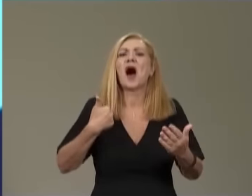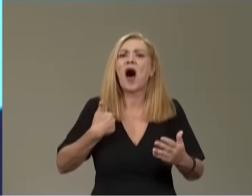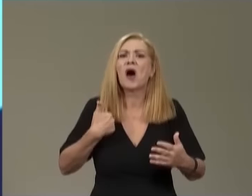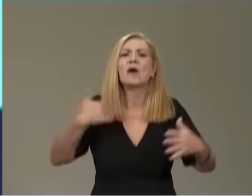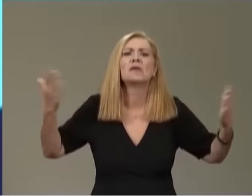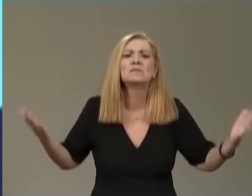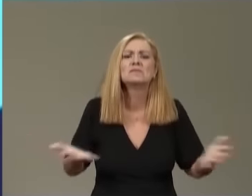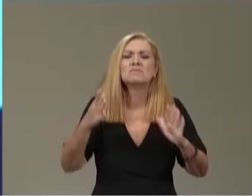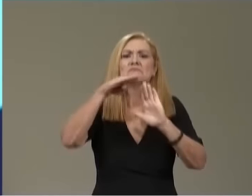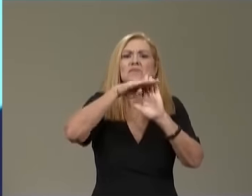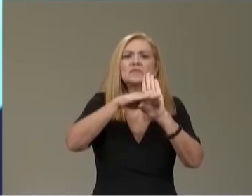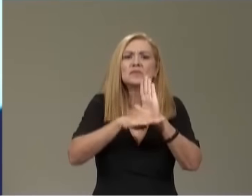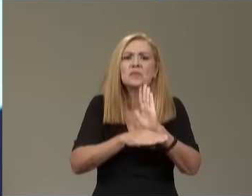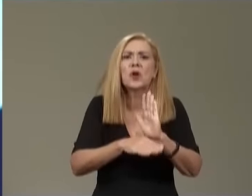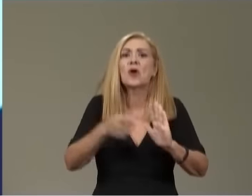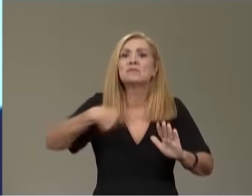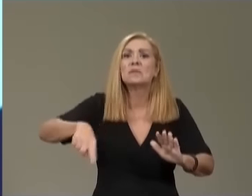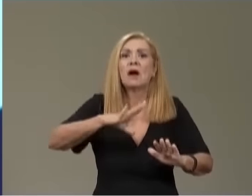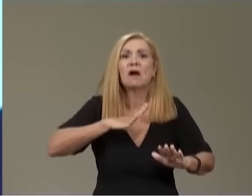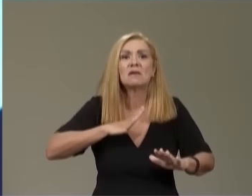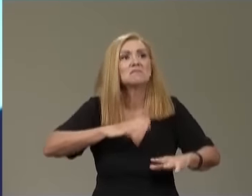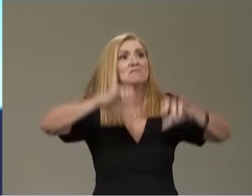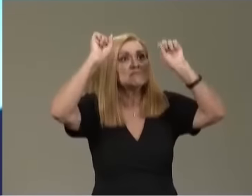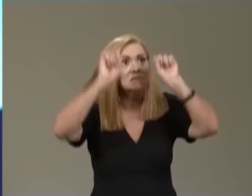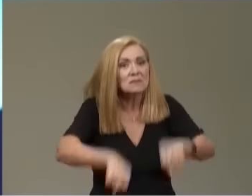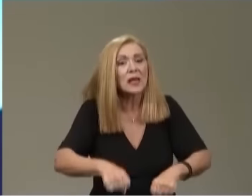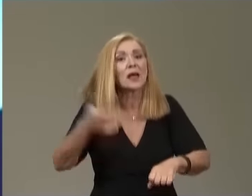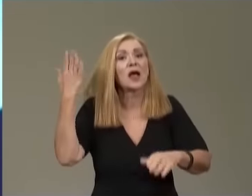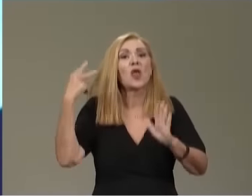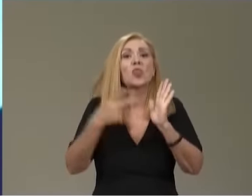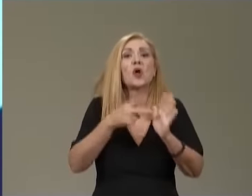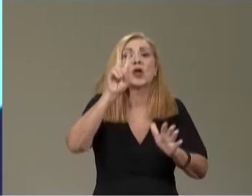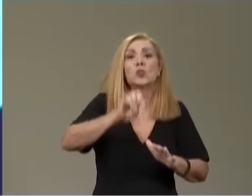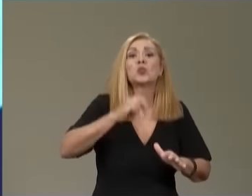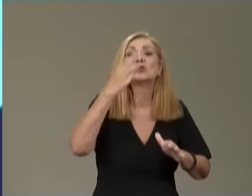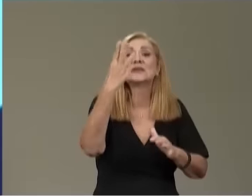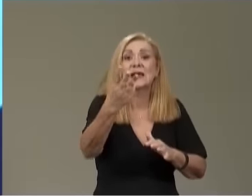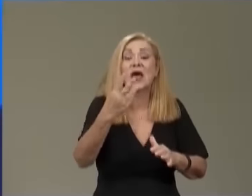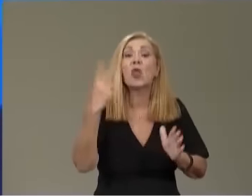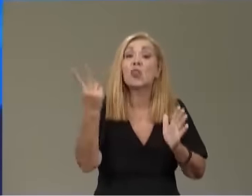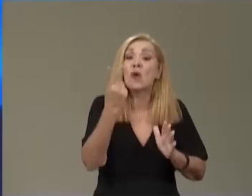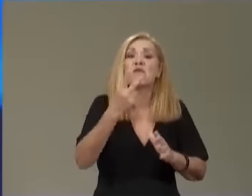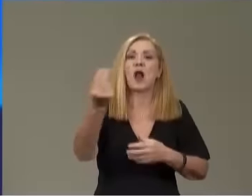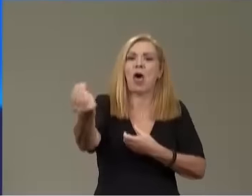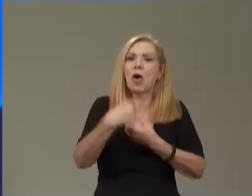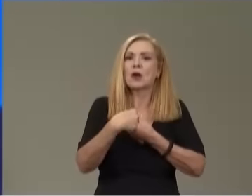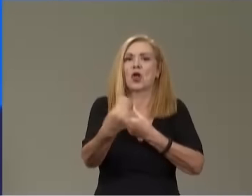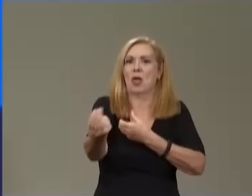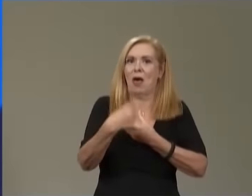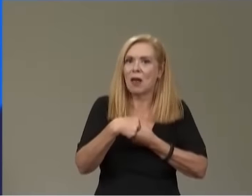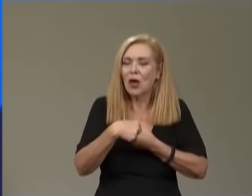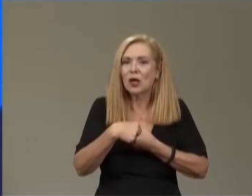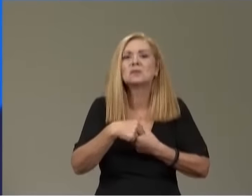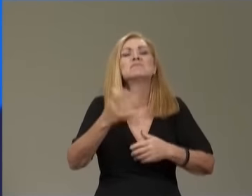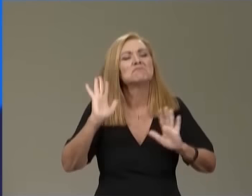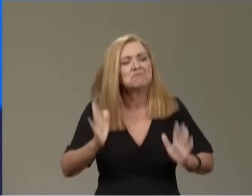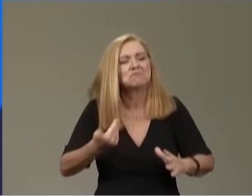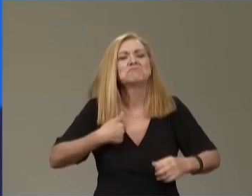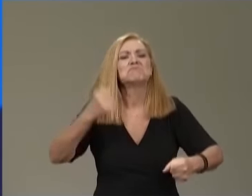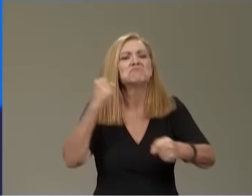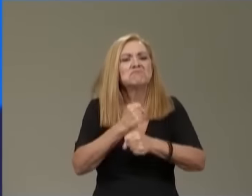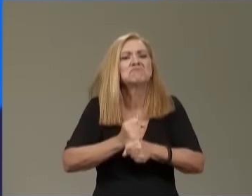ένα πρόγραμμα το οποίο οι πολίτες ενέκριναν εμφατικά το 2023 σε δύο εκλογικές αναμετρήσεις. Είναι ένα σχέδιο